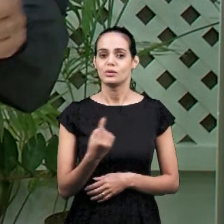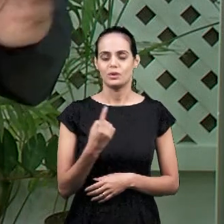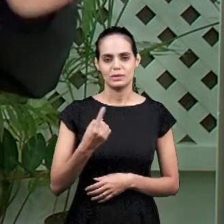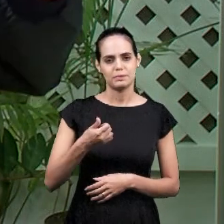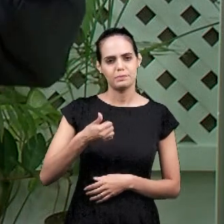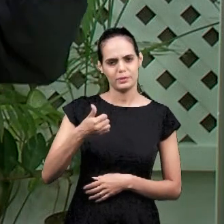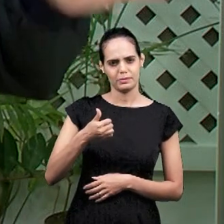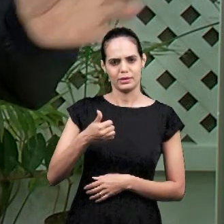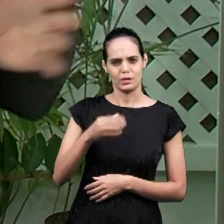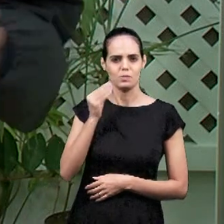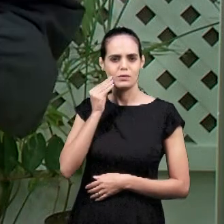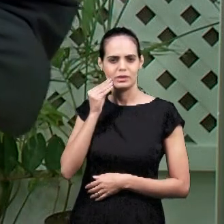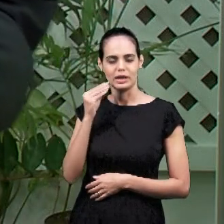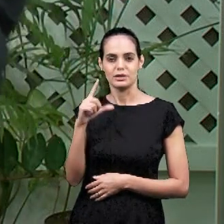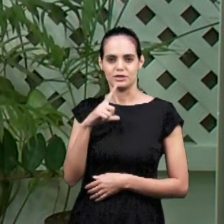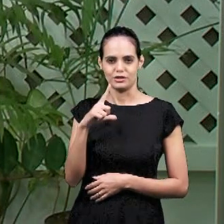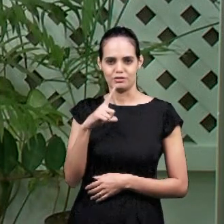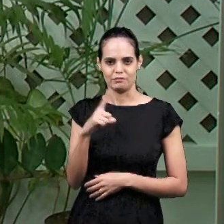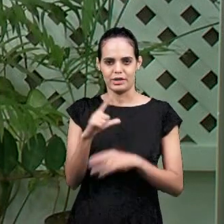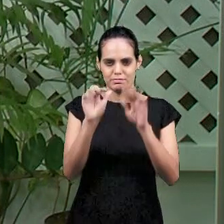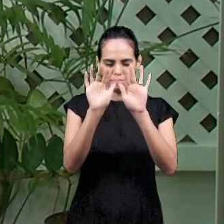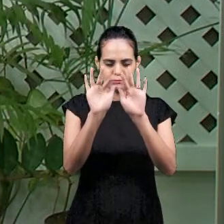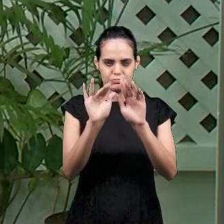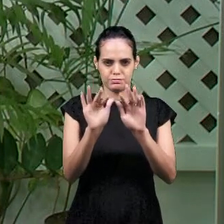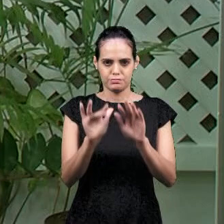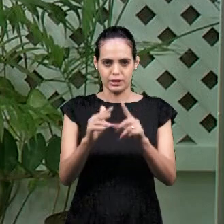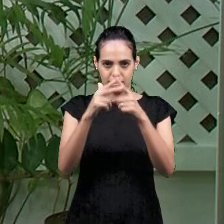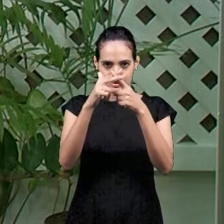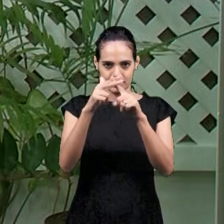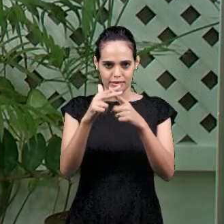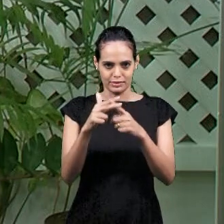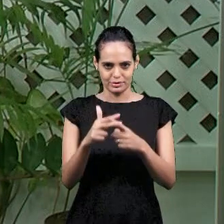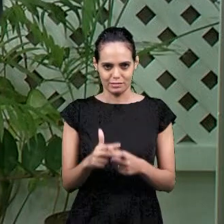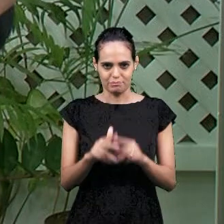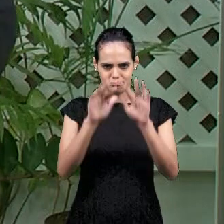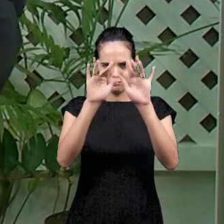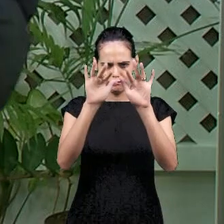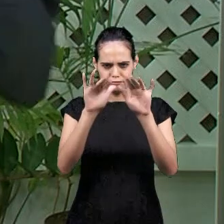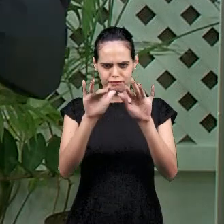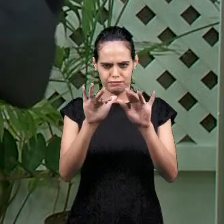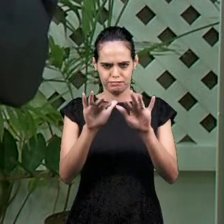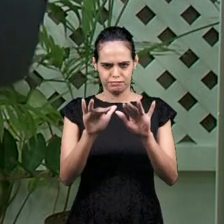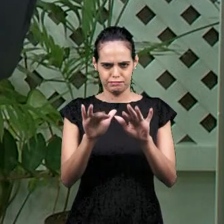Et certainement, dans une première opportunité, nous allons éditer